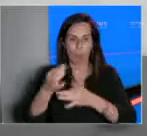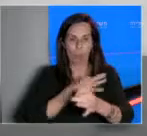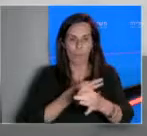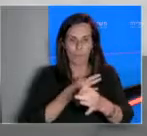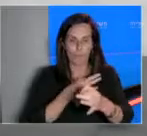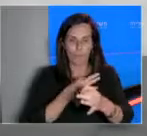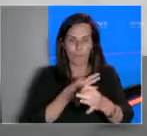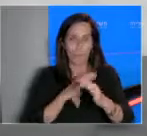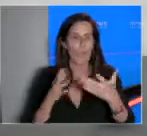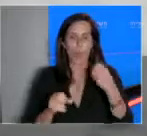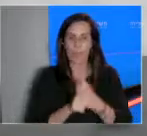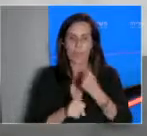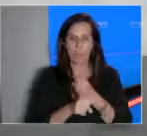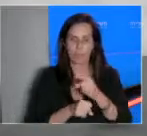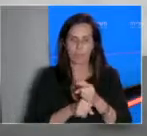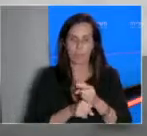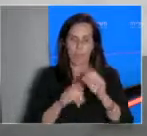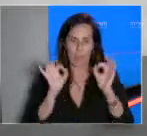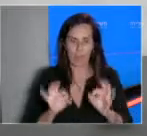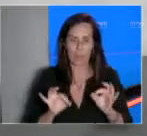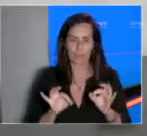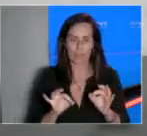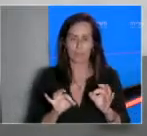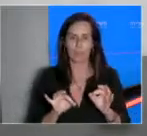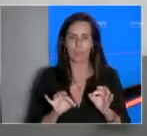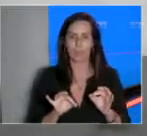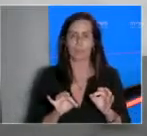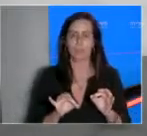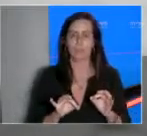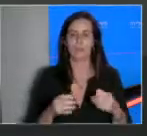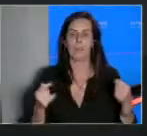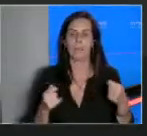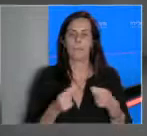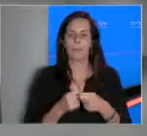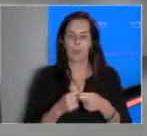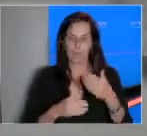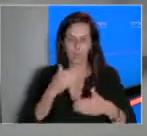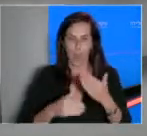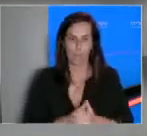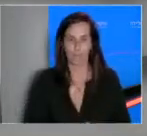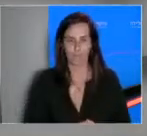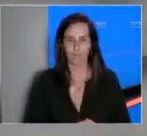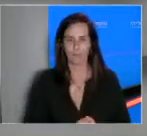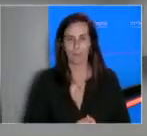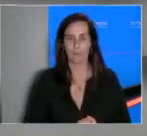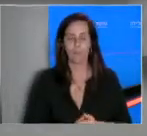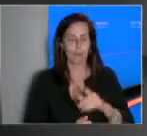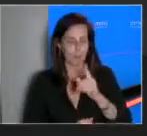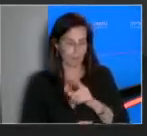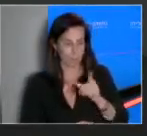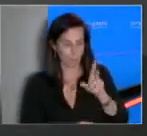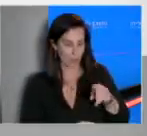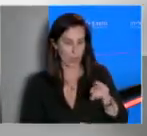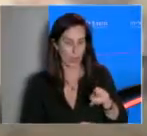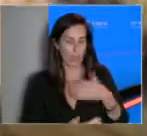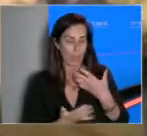דהיינו, איך זה התבצע הלכה למעשה מבחינת השלבים. לעומת זה, יש